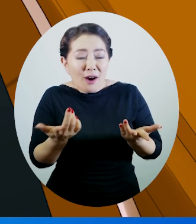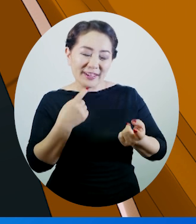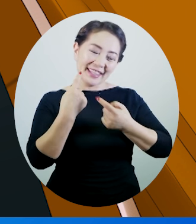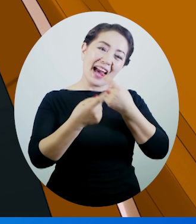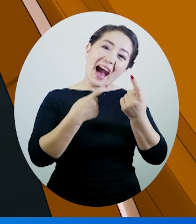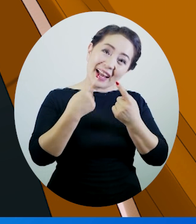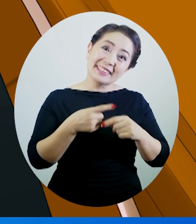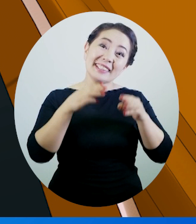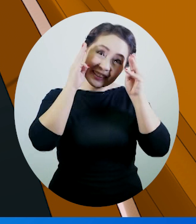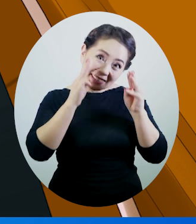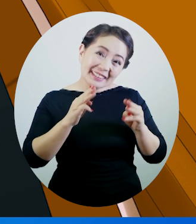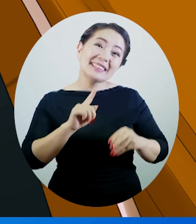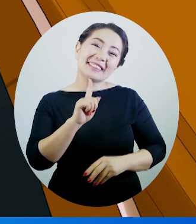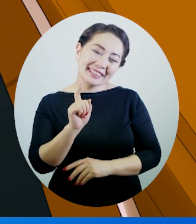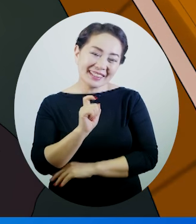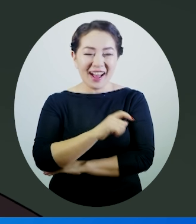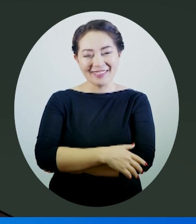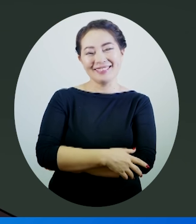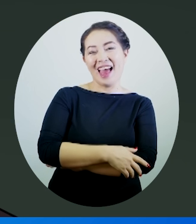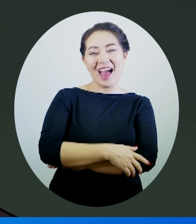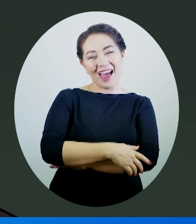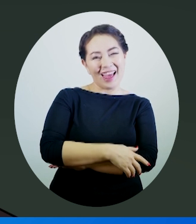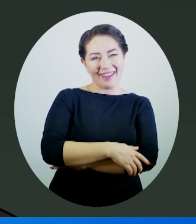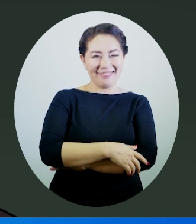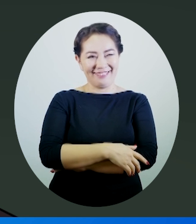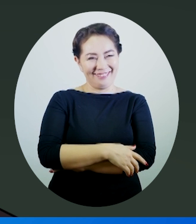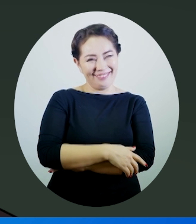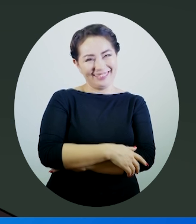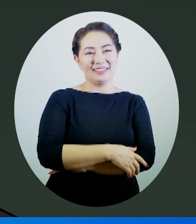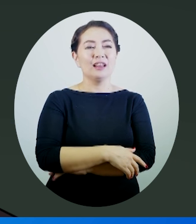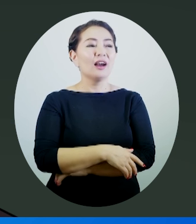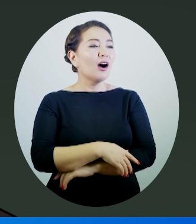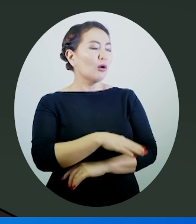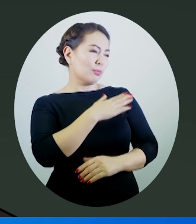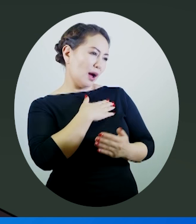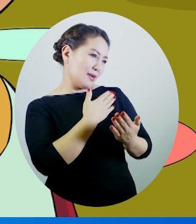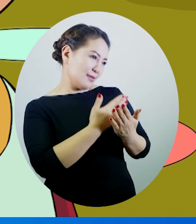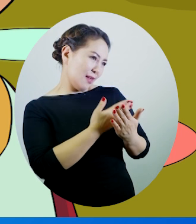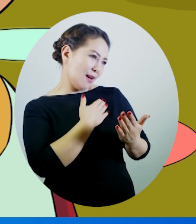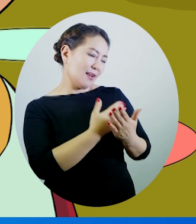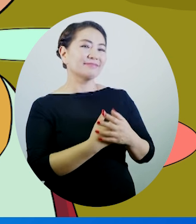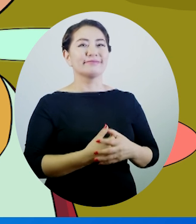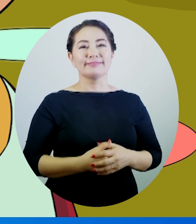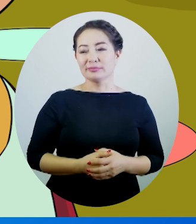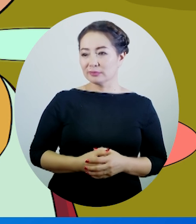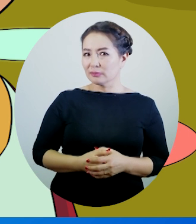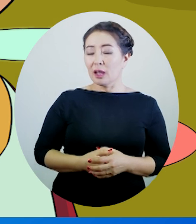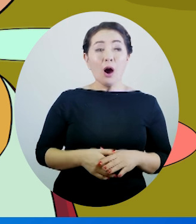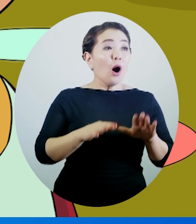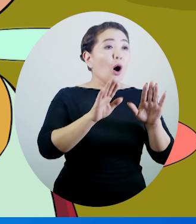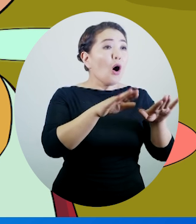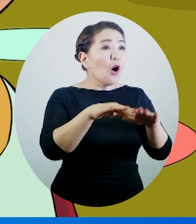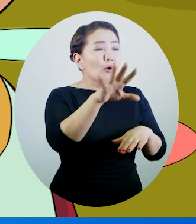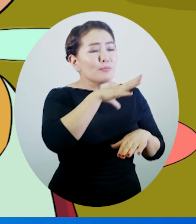Тэгээд төөрсөн асуудлыг чинь ярилцаж шийдэцгээе. За эмээ,